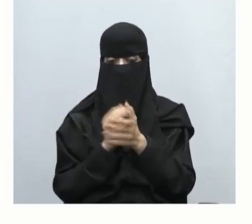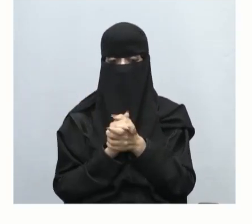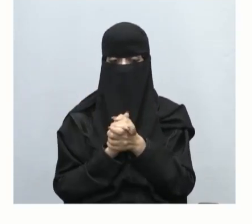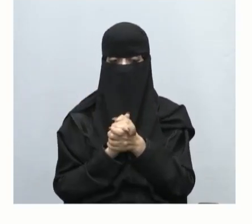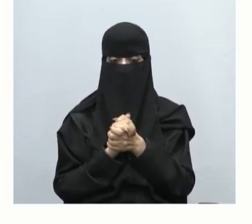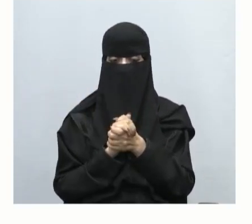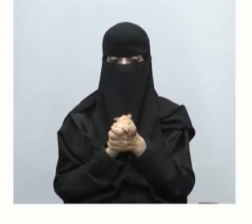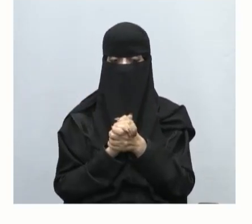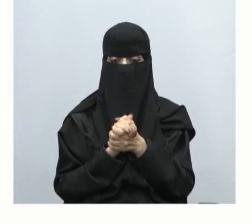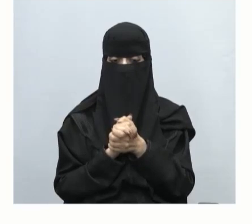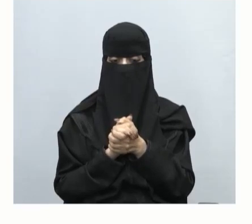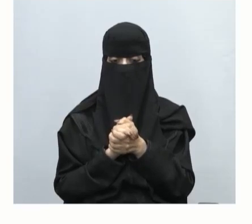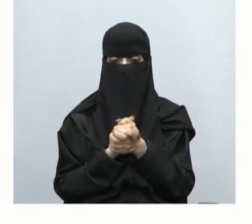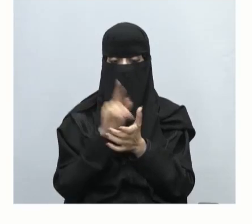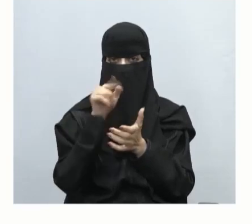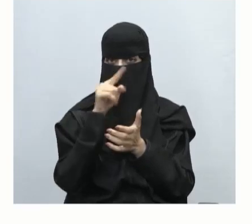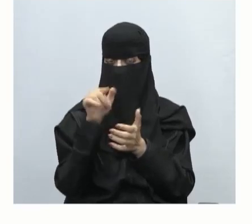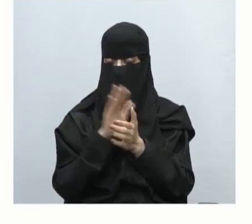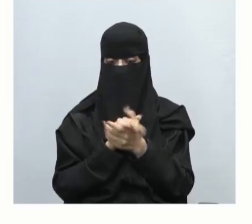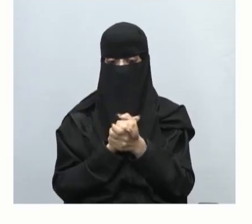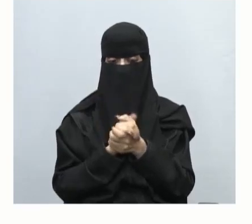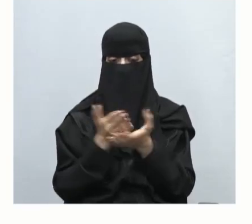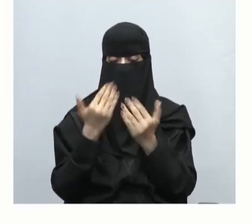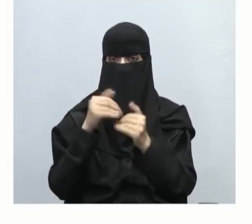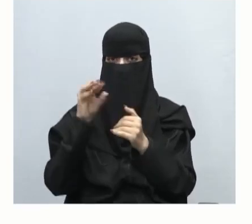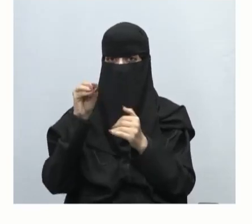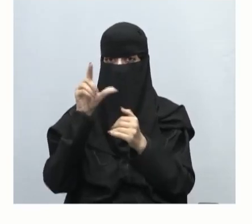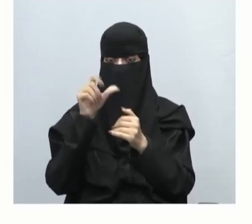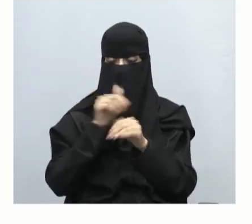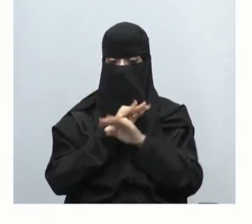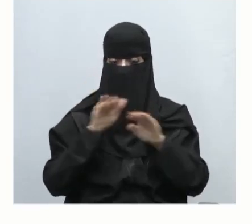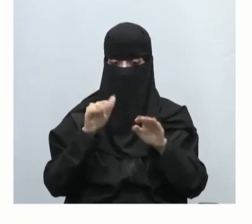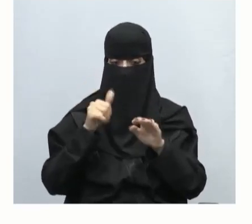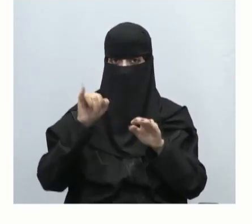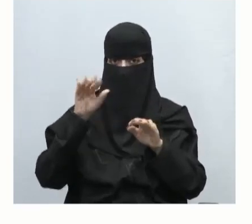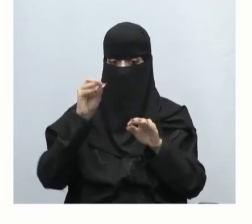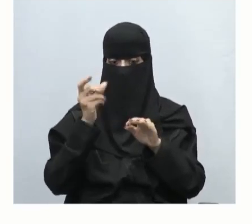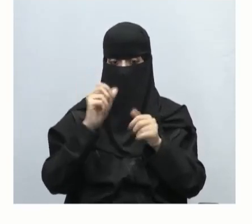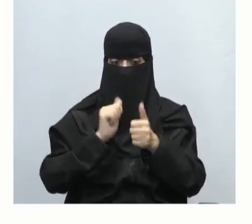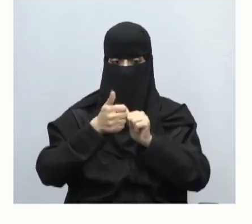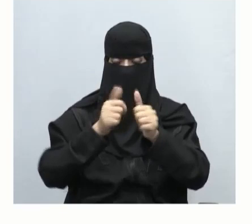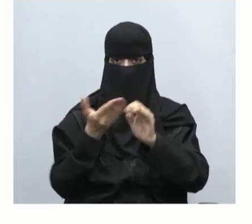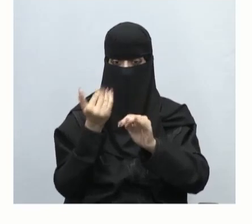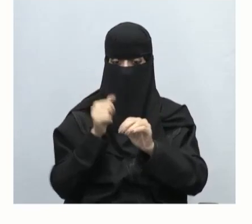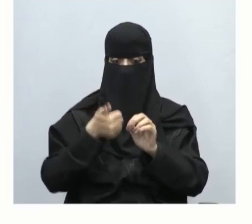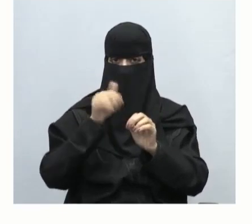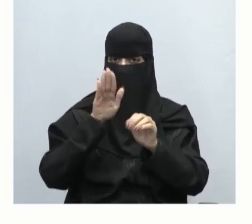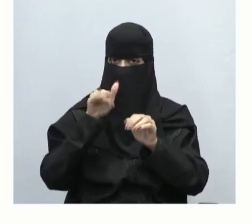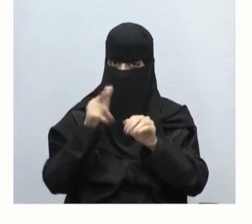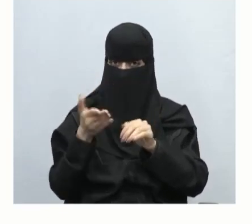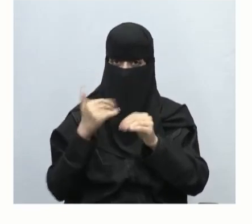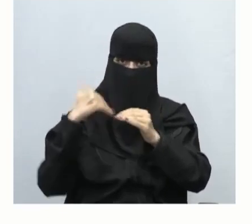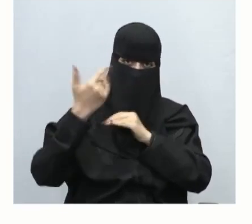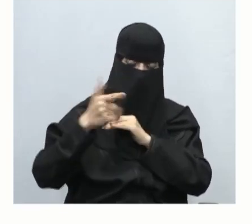ومهند هذا معطى اذا البديل باء لا احتاج البديل ج هل انهى مهند السباق قبل اسامه ام